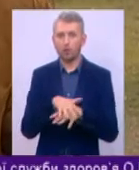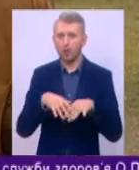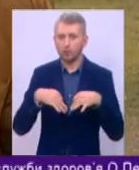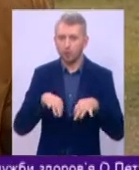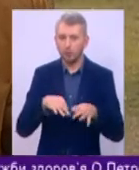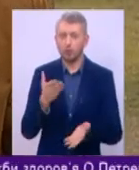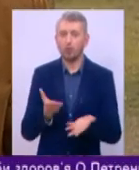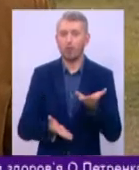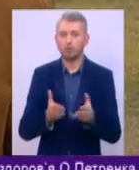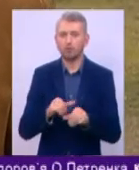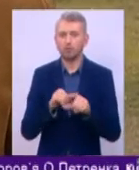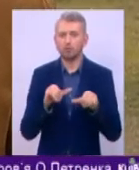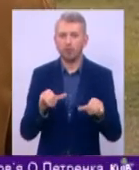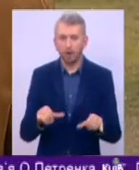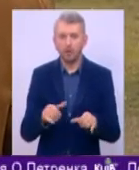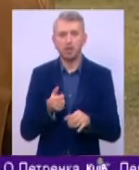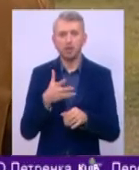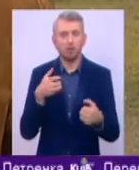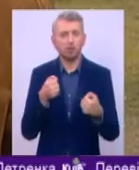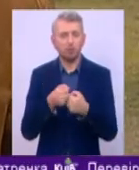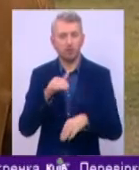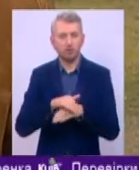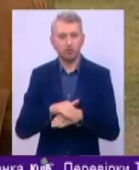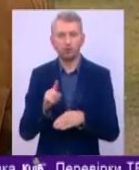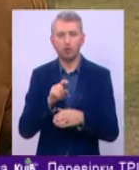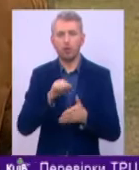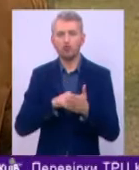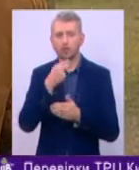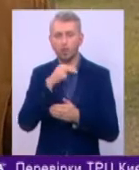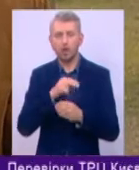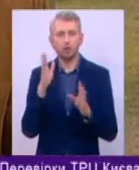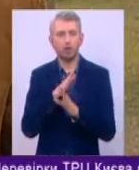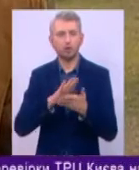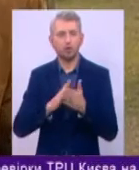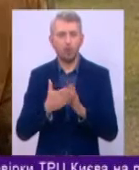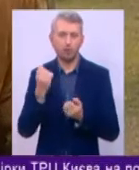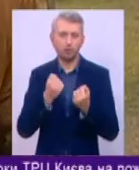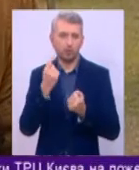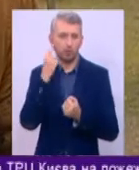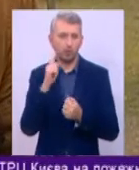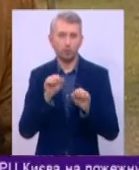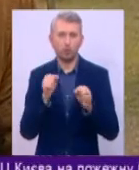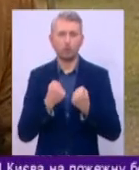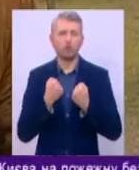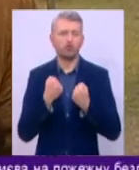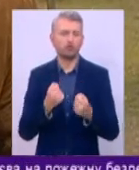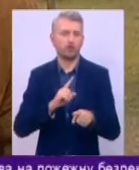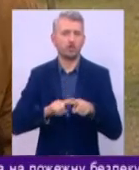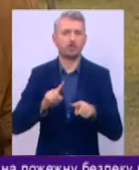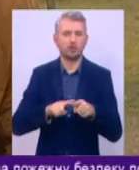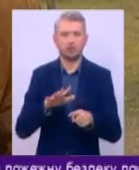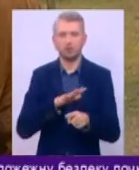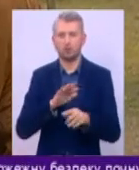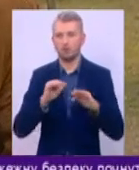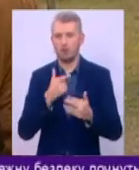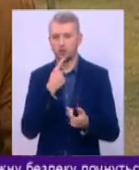Можливо, зростання кількості ДТП свідчить про те, що через покращення погодних умов водії думають, що можна їздити швидше і бути менш